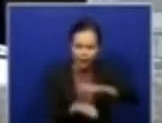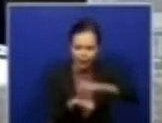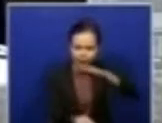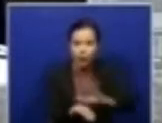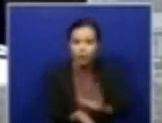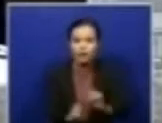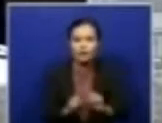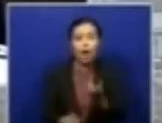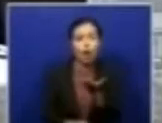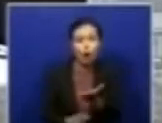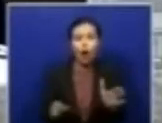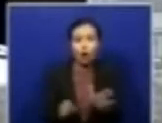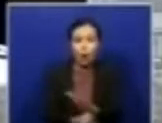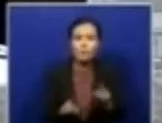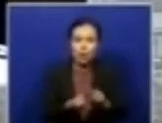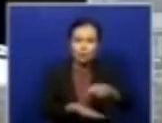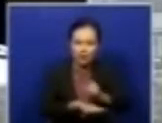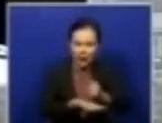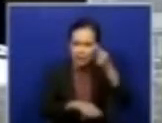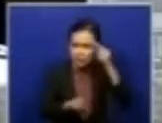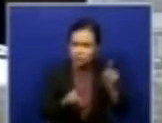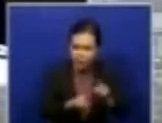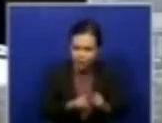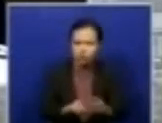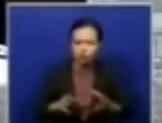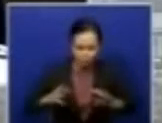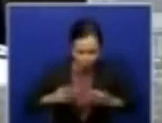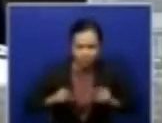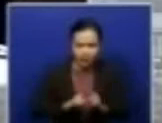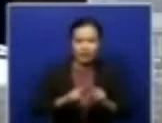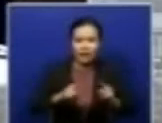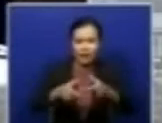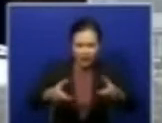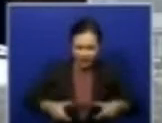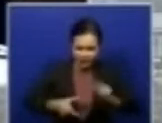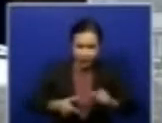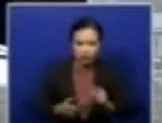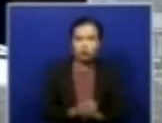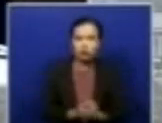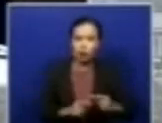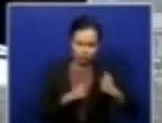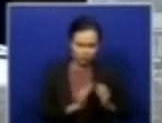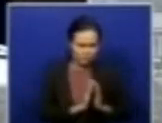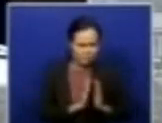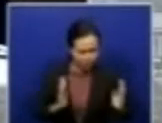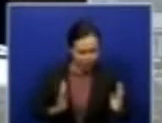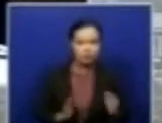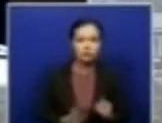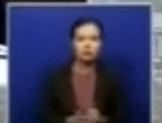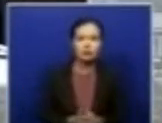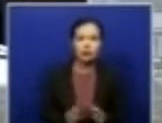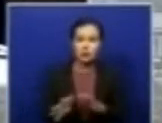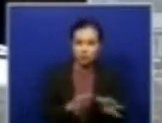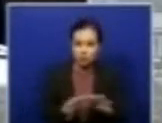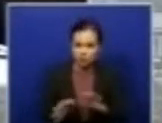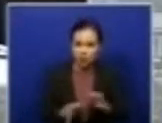ขอแต่มันสมบูรณ์ผมเห็นด้วยกับท่านประธานไม่ได้คัดค้านแต่รายงานฉบับนี้ต้องเปิดใจรับกันนะท่านผู้ชี้แจงโดยท้องป